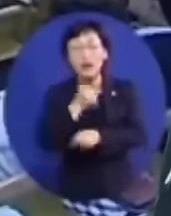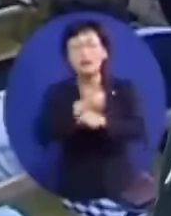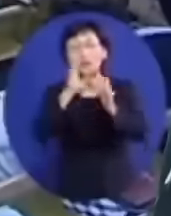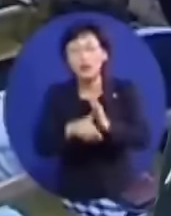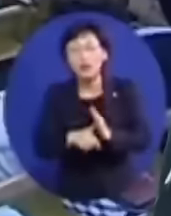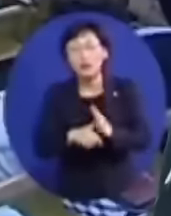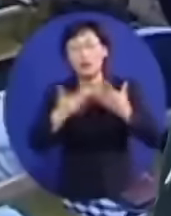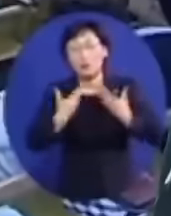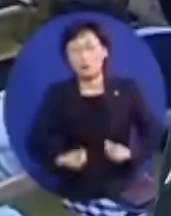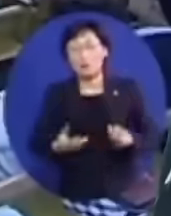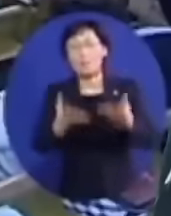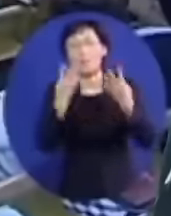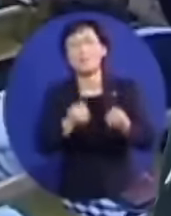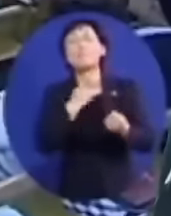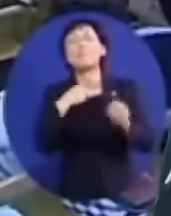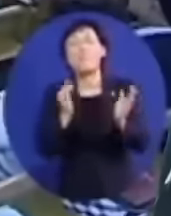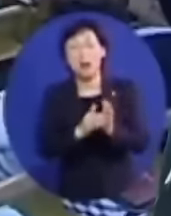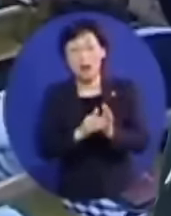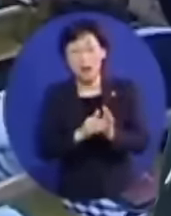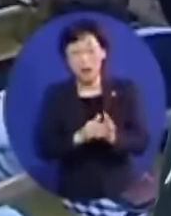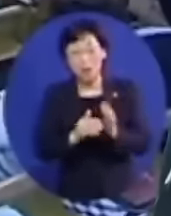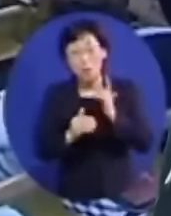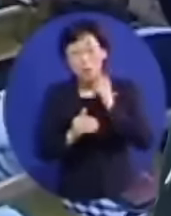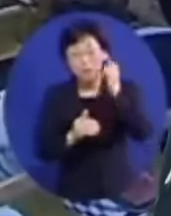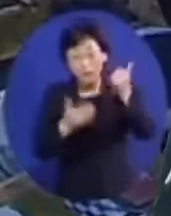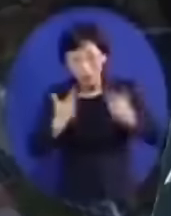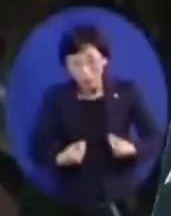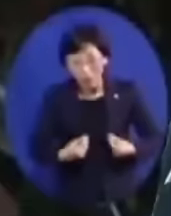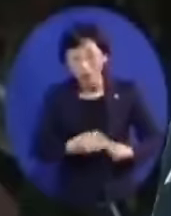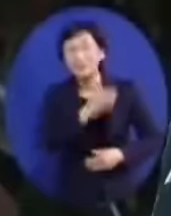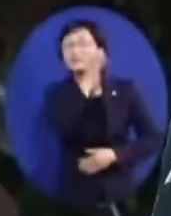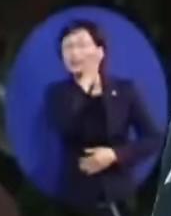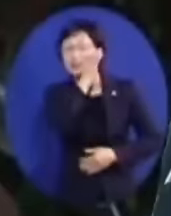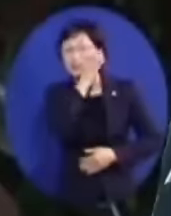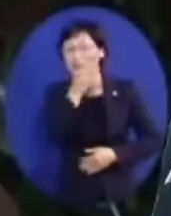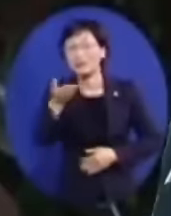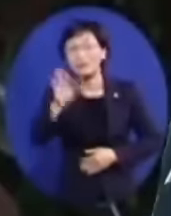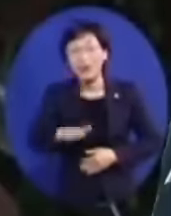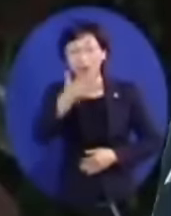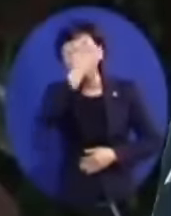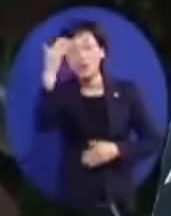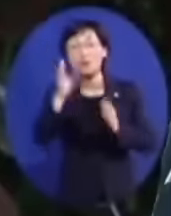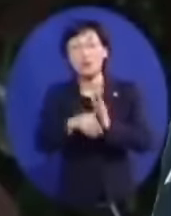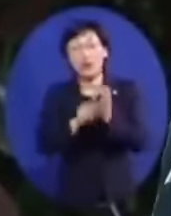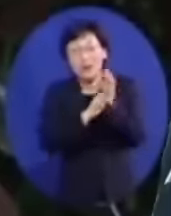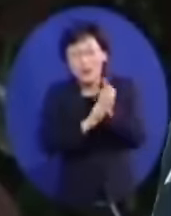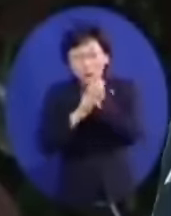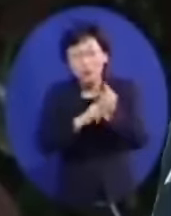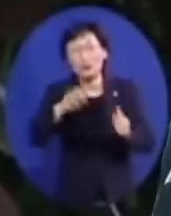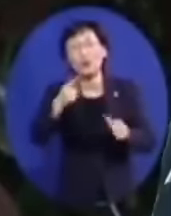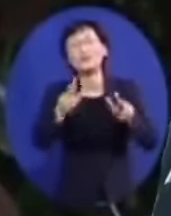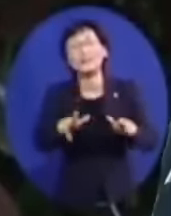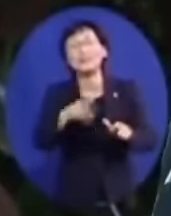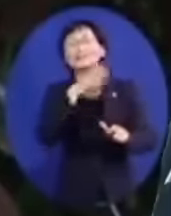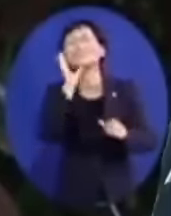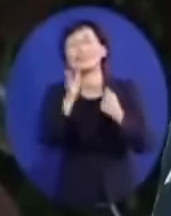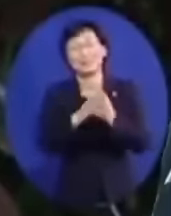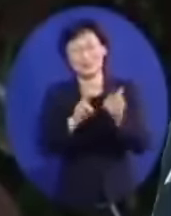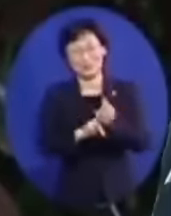많았습니다. 목사가 절망했다니까 부끄러운 말이지만 젊을 때는 감추어도 이제는 감추지